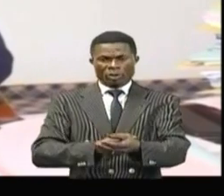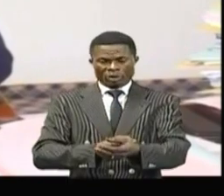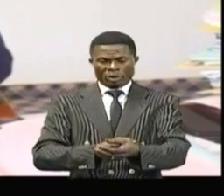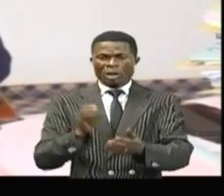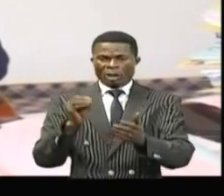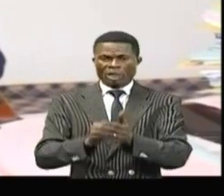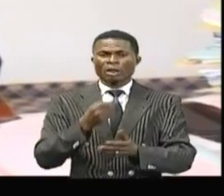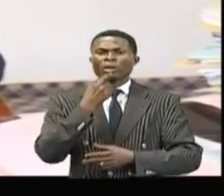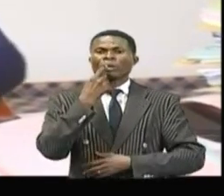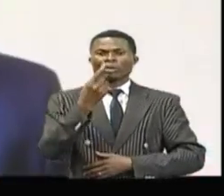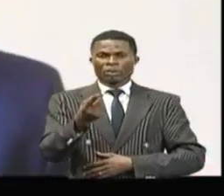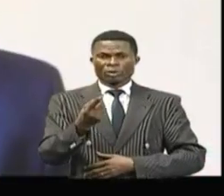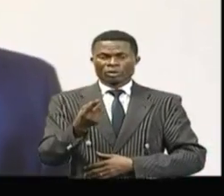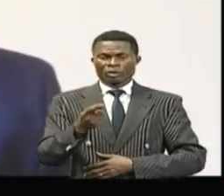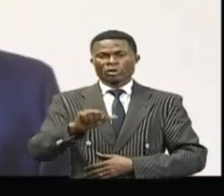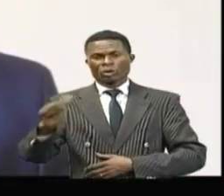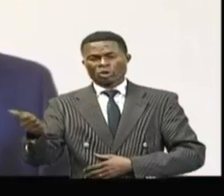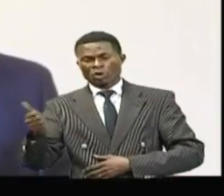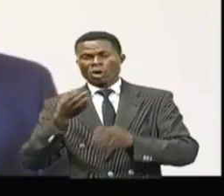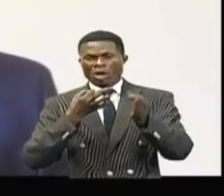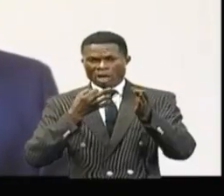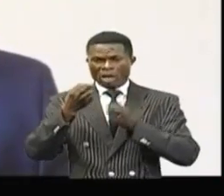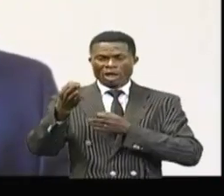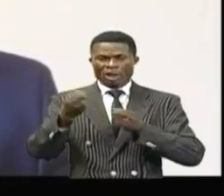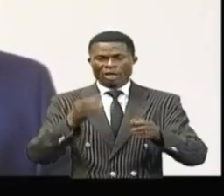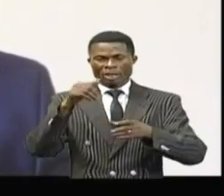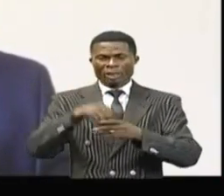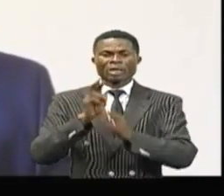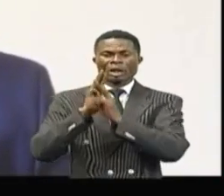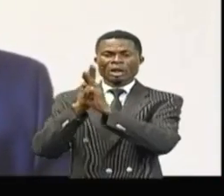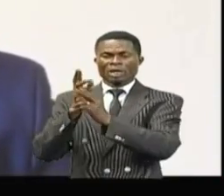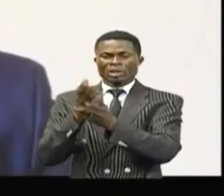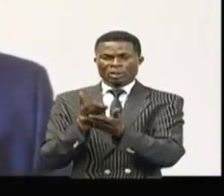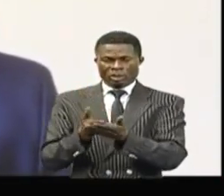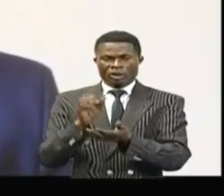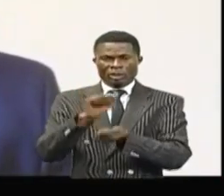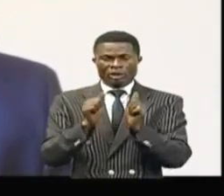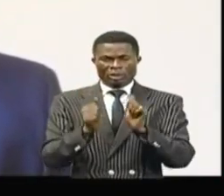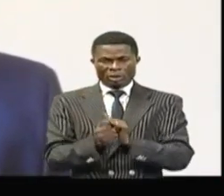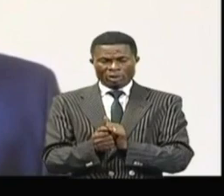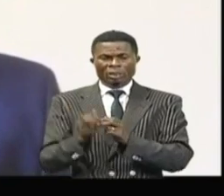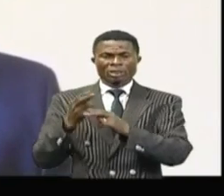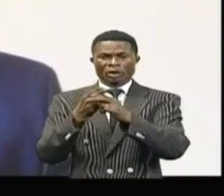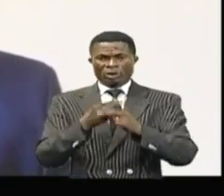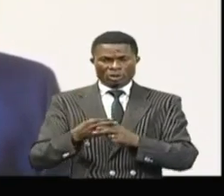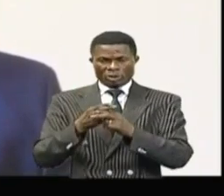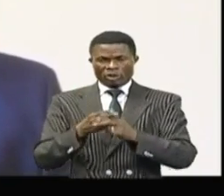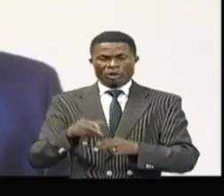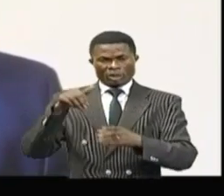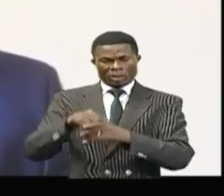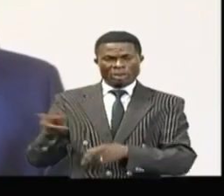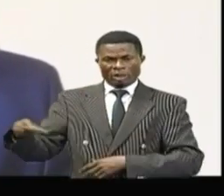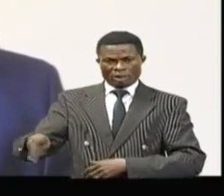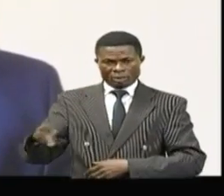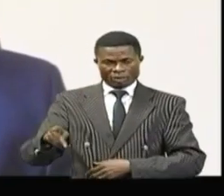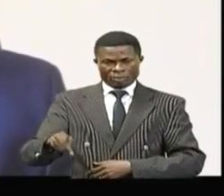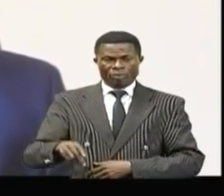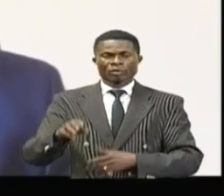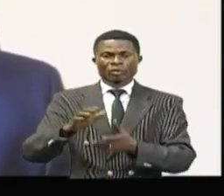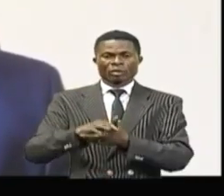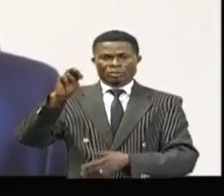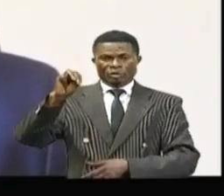revenu sur les autres détails contenus dans ses rapports au sujet de la situation sécuritaire dans la province de